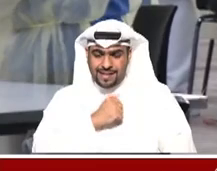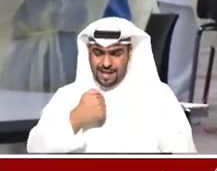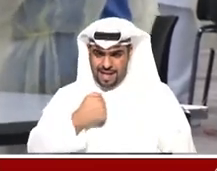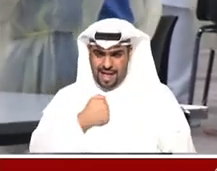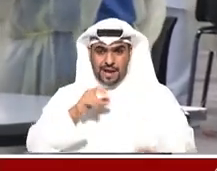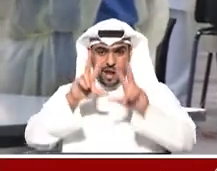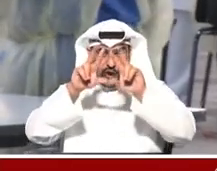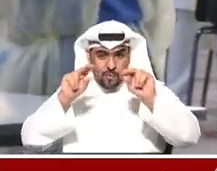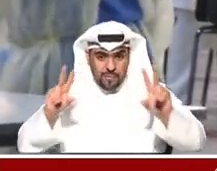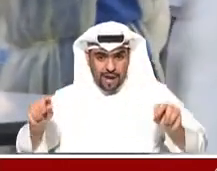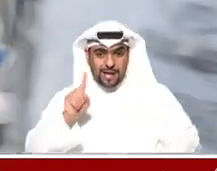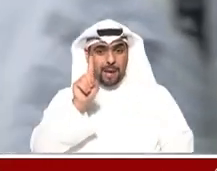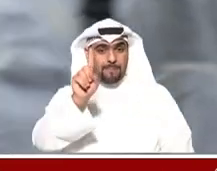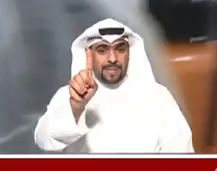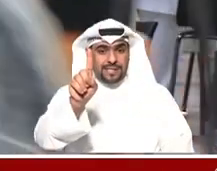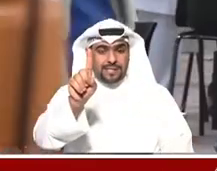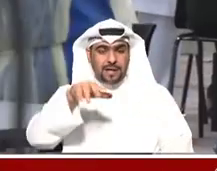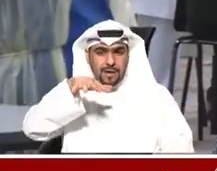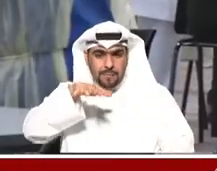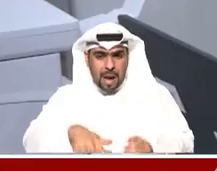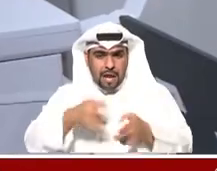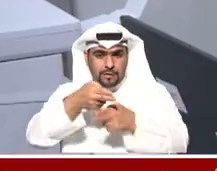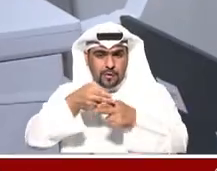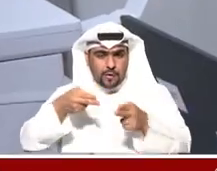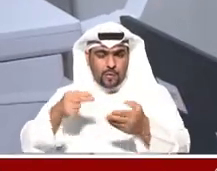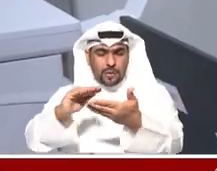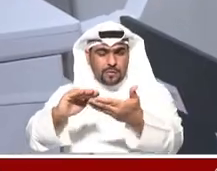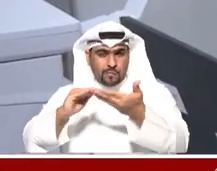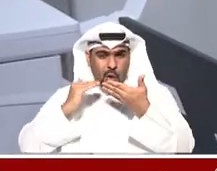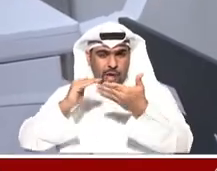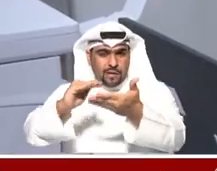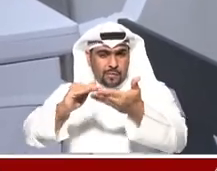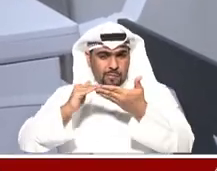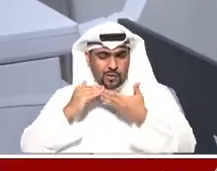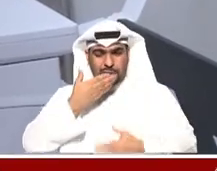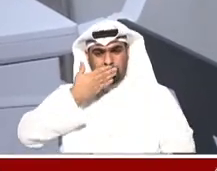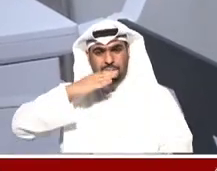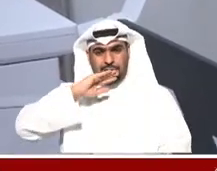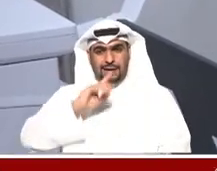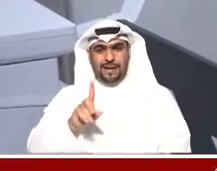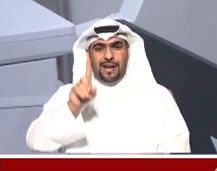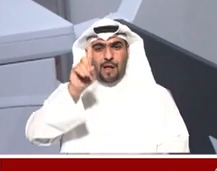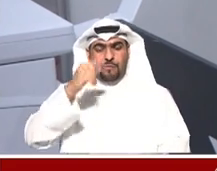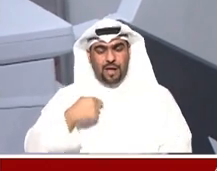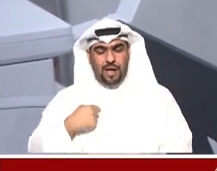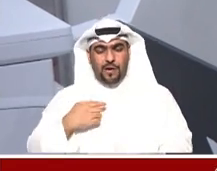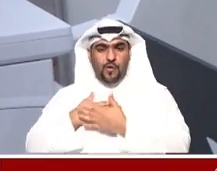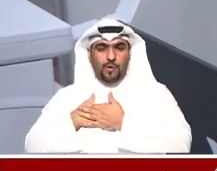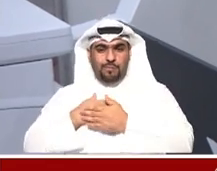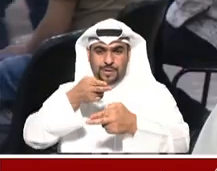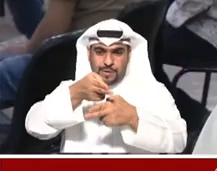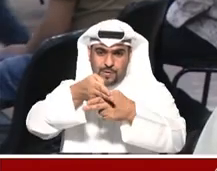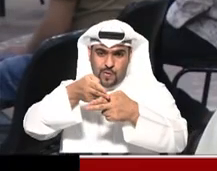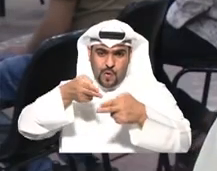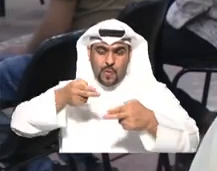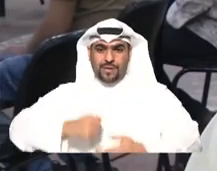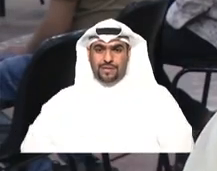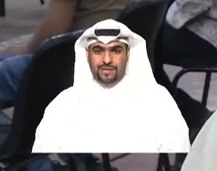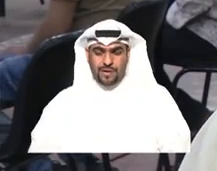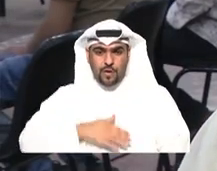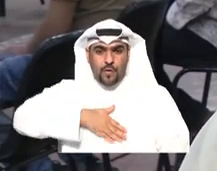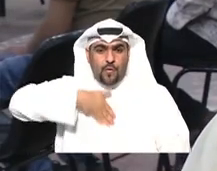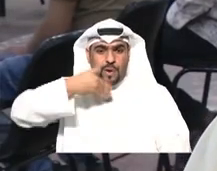لبنانية، بس العطاء اللي عطتنا يا الكويت مش طبيعي، لا يقدر لا يقدر لا يقدر.